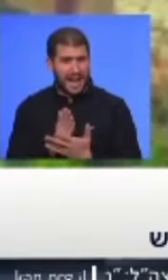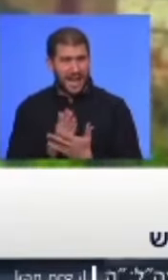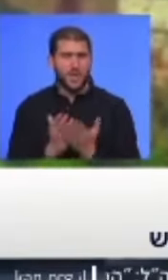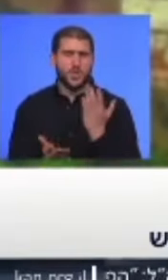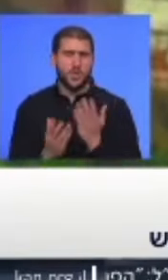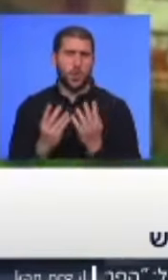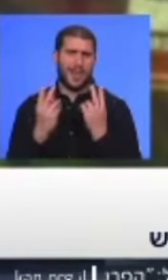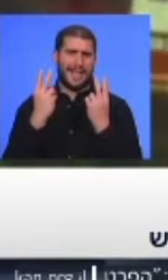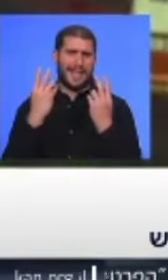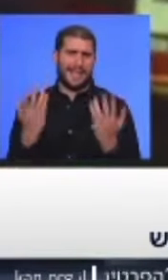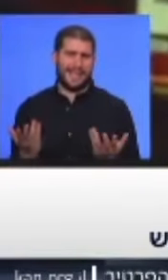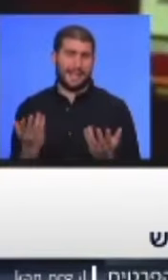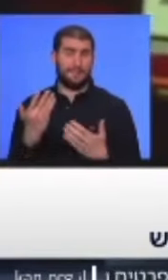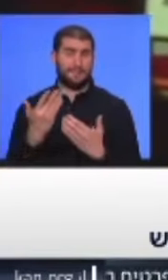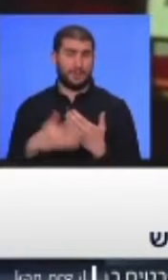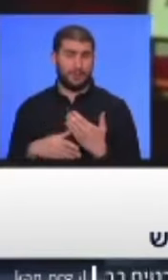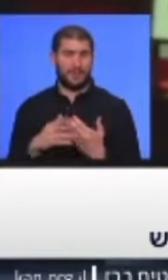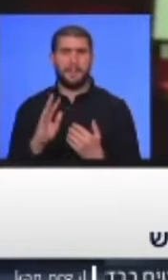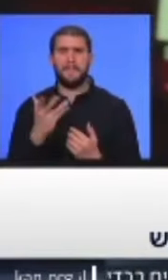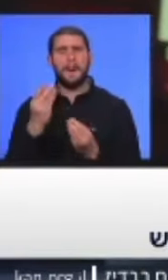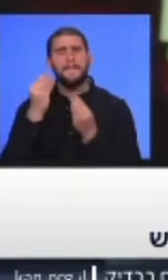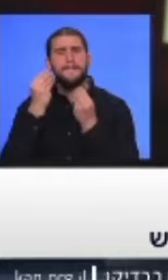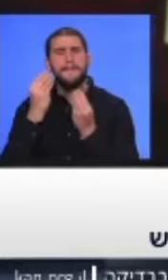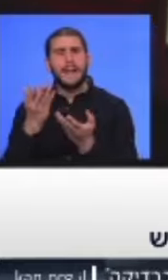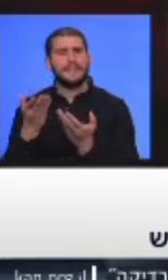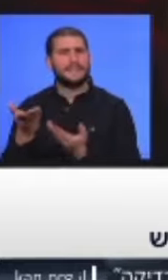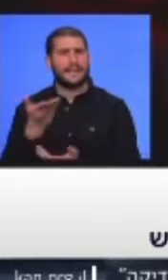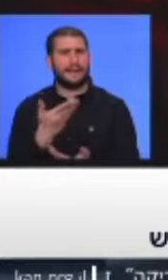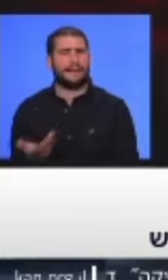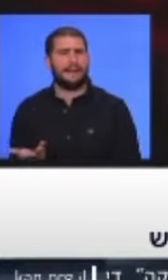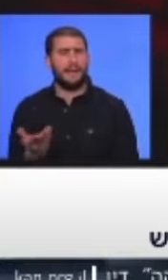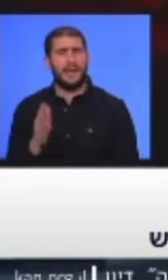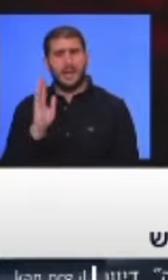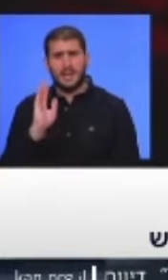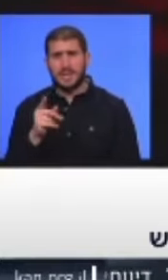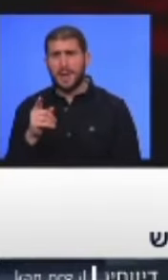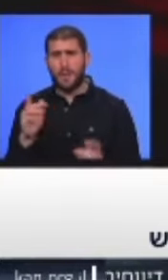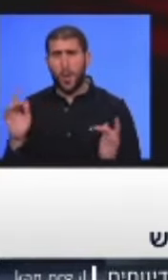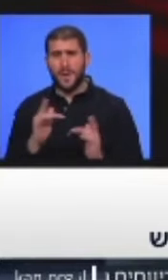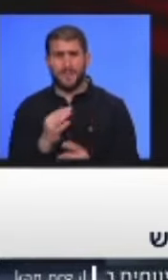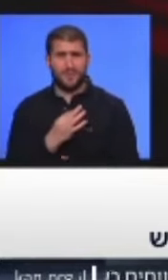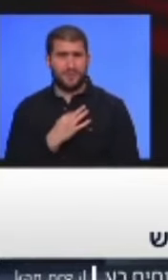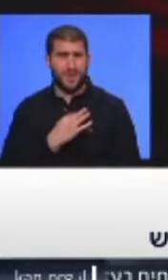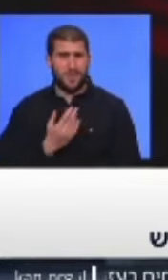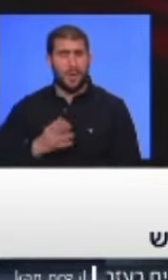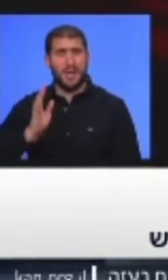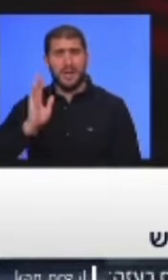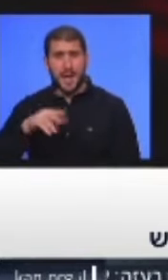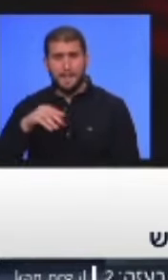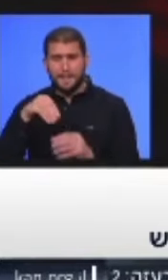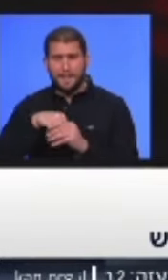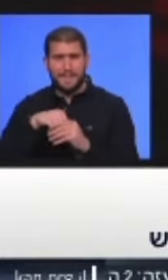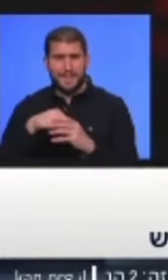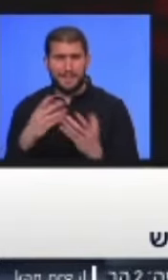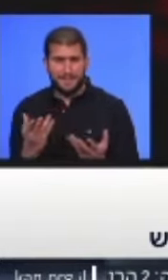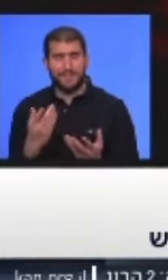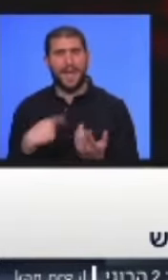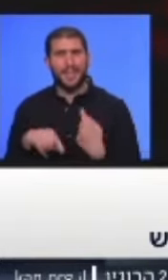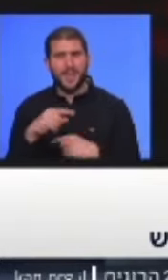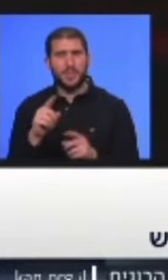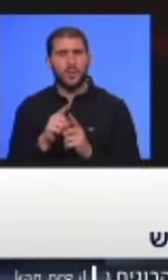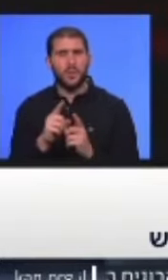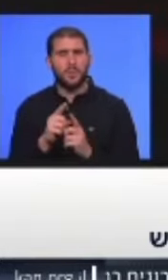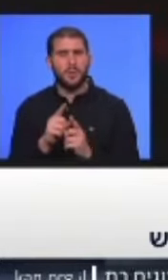הערכי. בסופו של דבר, איזה מסר אנחנו מעבירים פה? גם כלפי האויבים שלנו, גם פנימה, שאנחנו